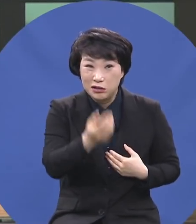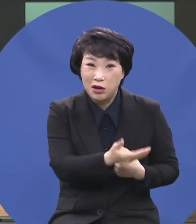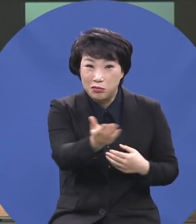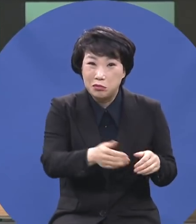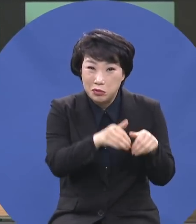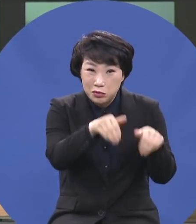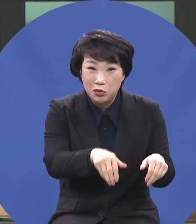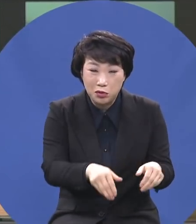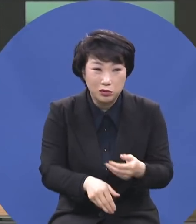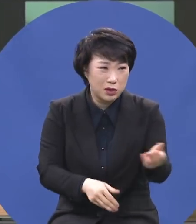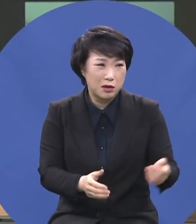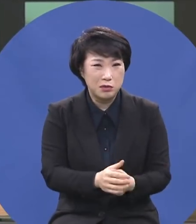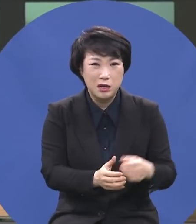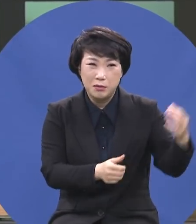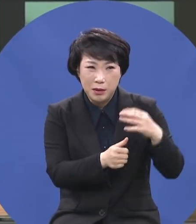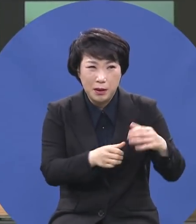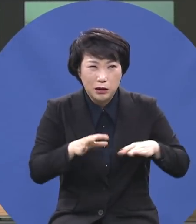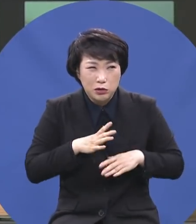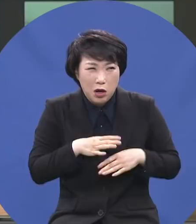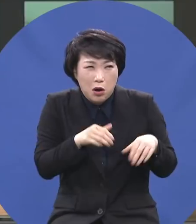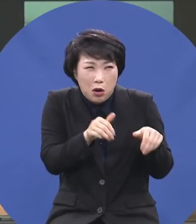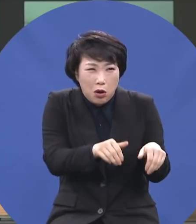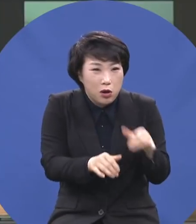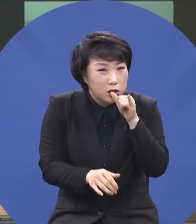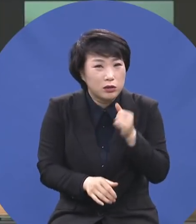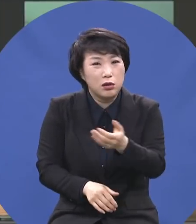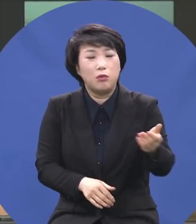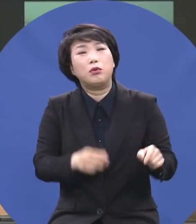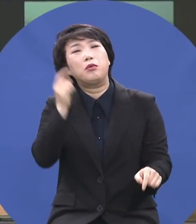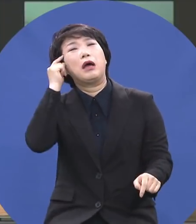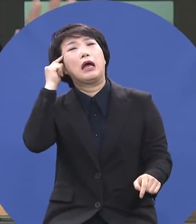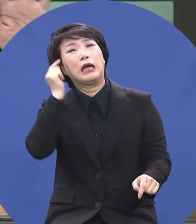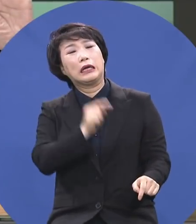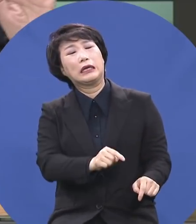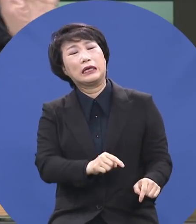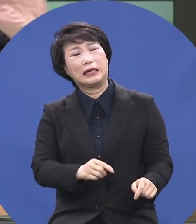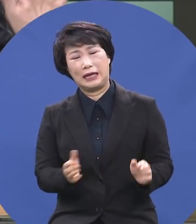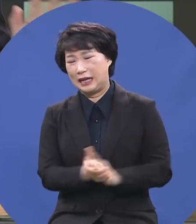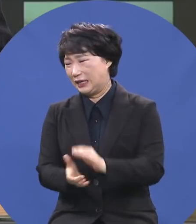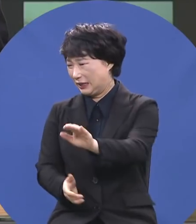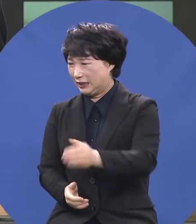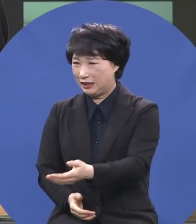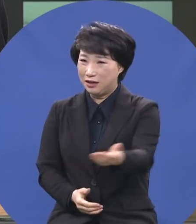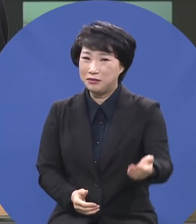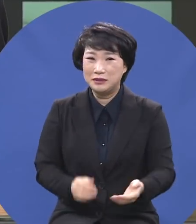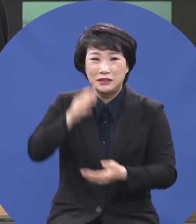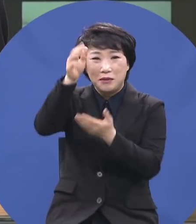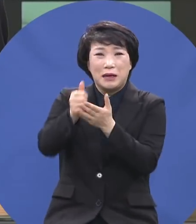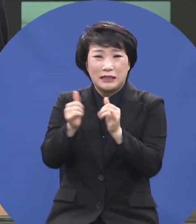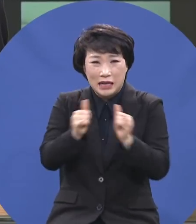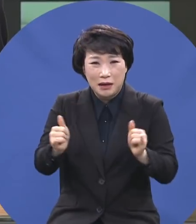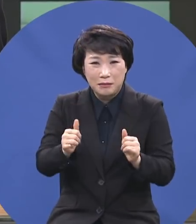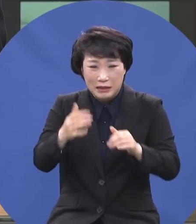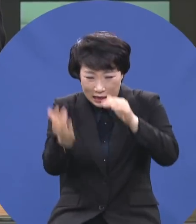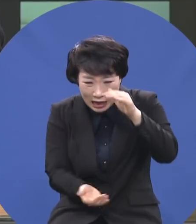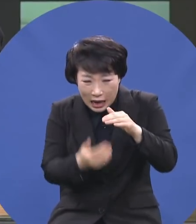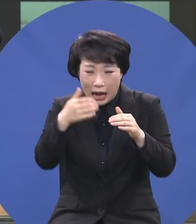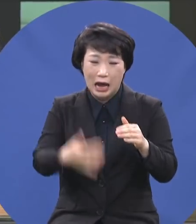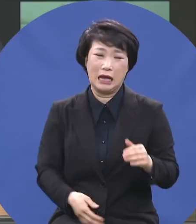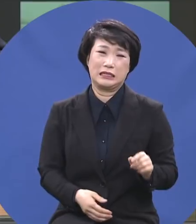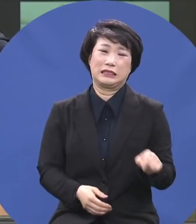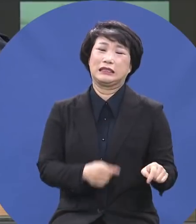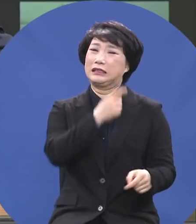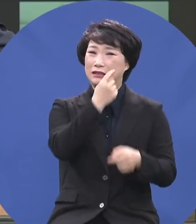꼼짝달싹 못하고 핍박에 두려움에 꼼짝달싹 못하는 것은 아직은 성령의 사람이 다 이루어지지